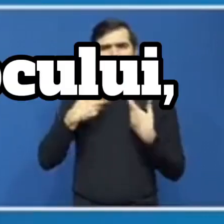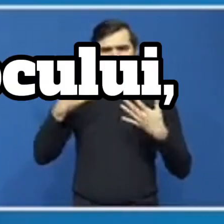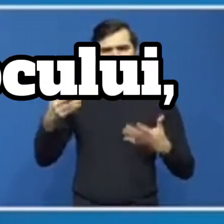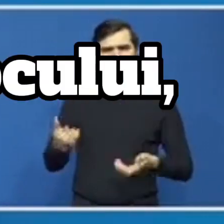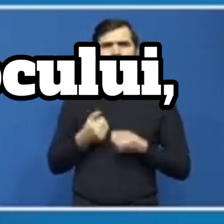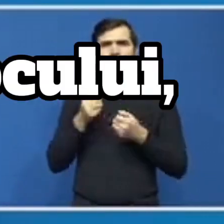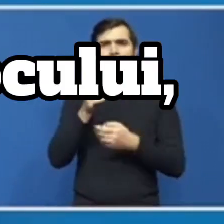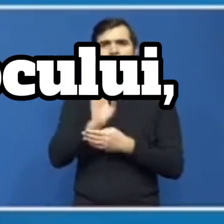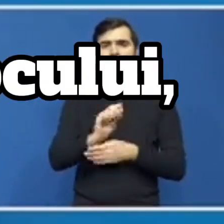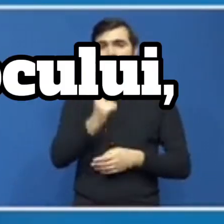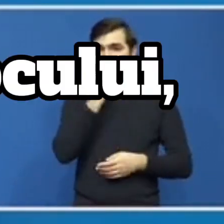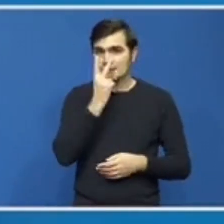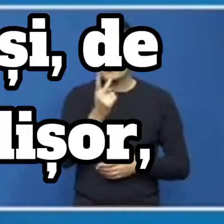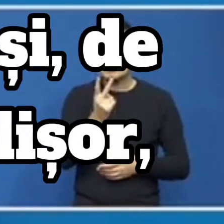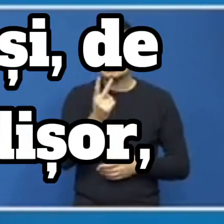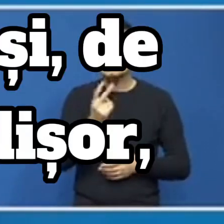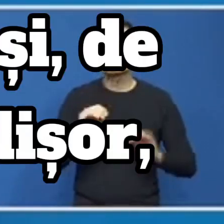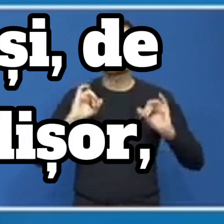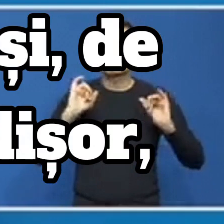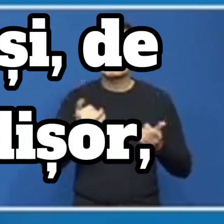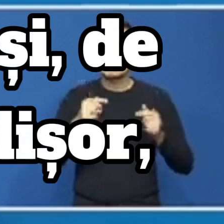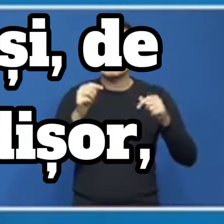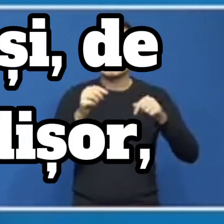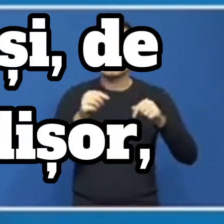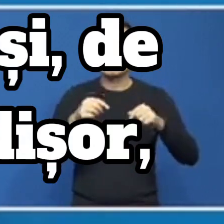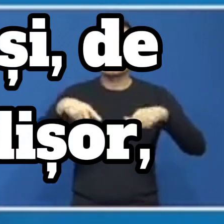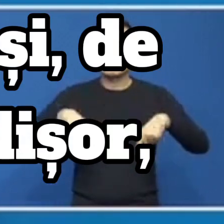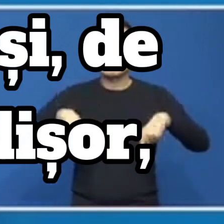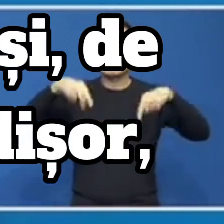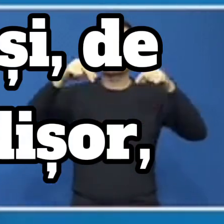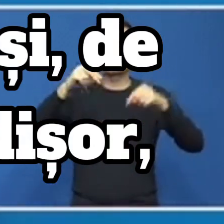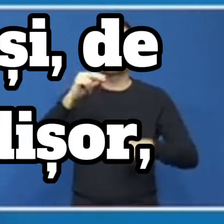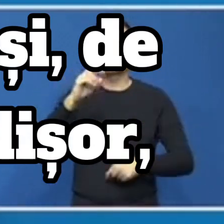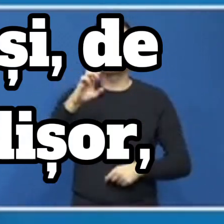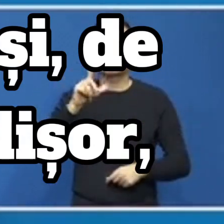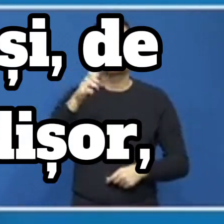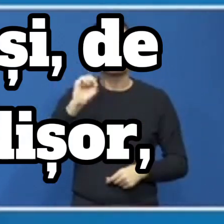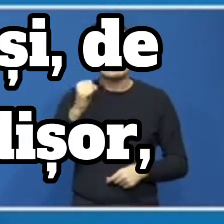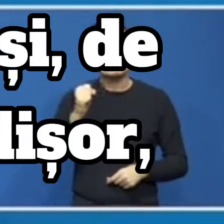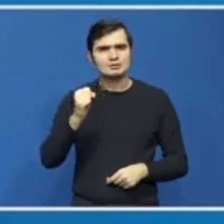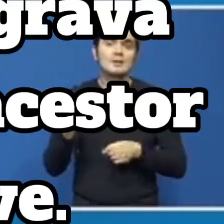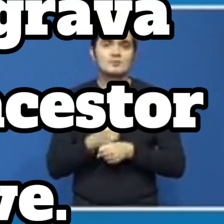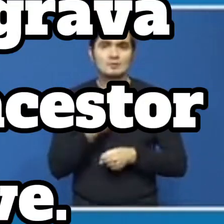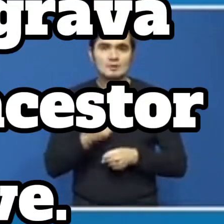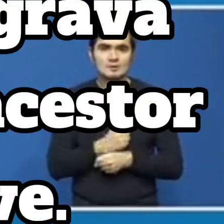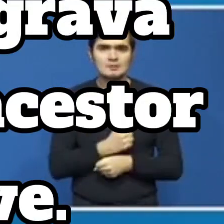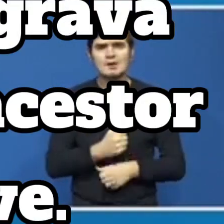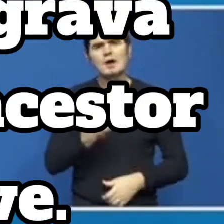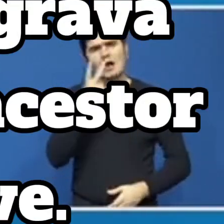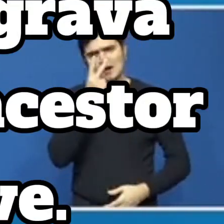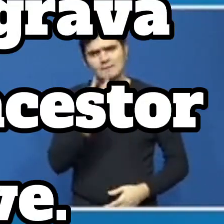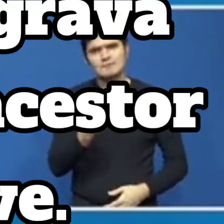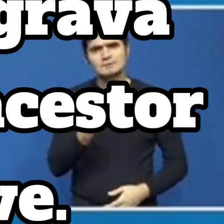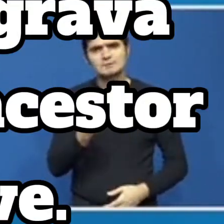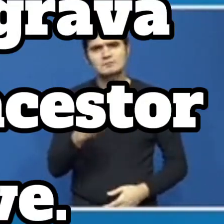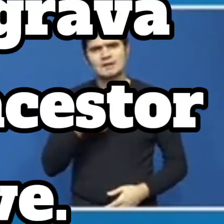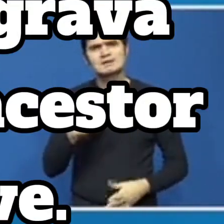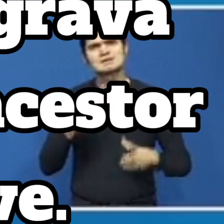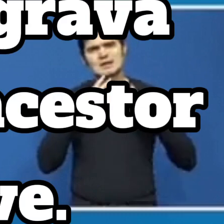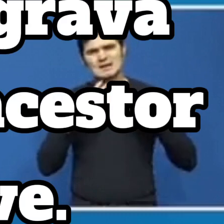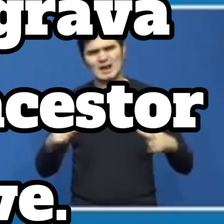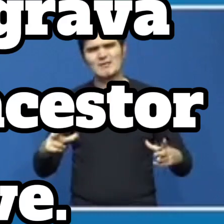văd situația la fața locului în castelul Pele și de asemenea la Pelișor, am văzut starea gravă